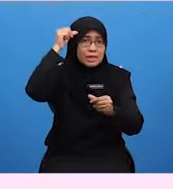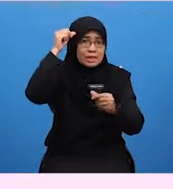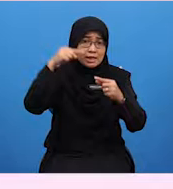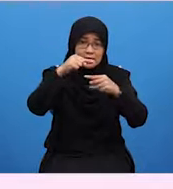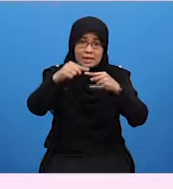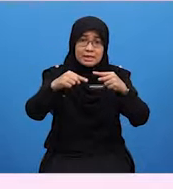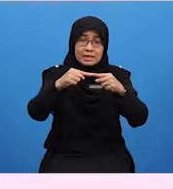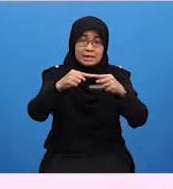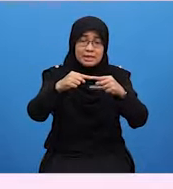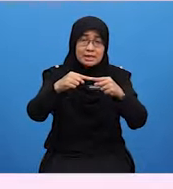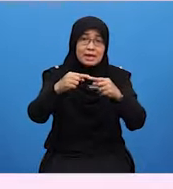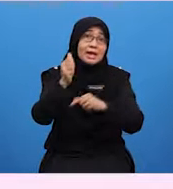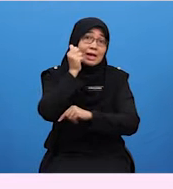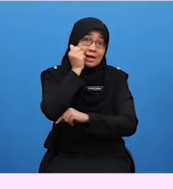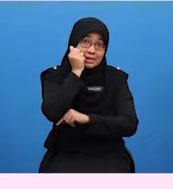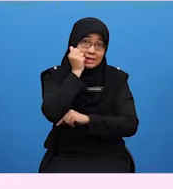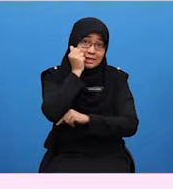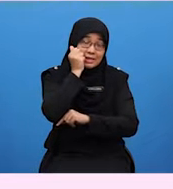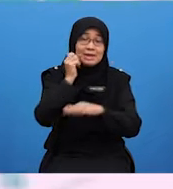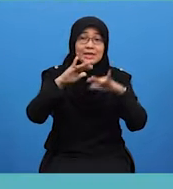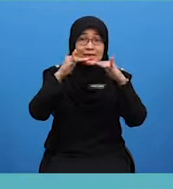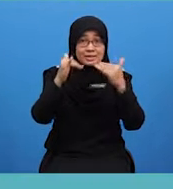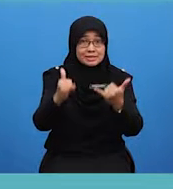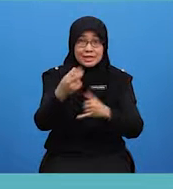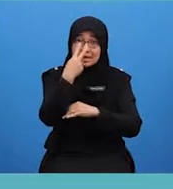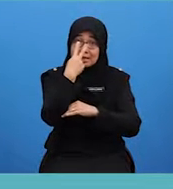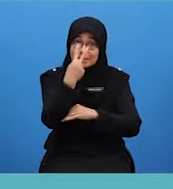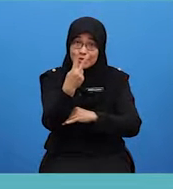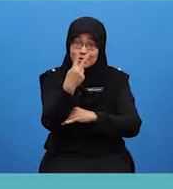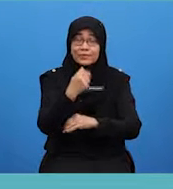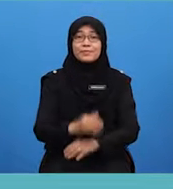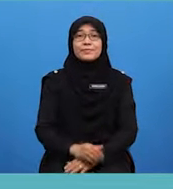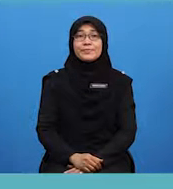tersebut? Jom kita lihat mnemonik tersebut.